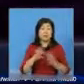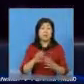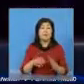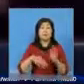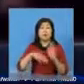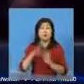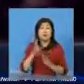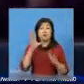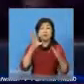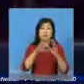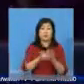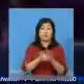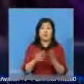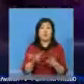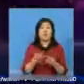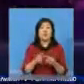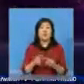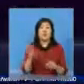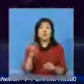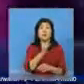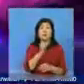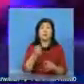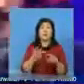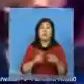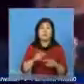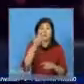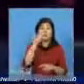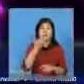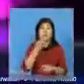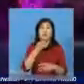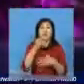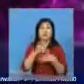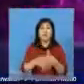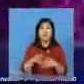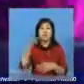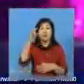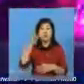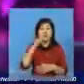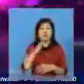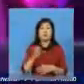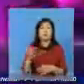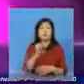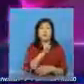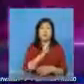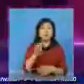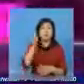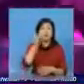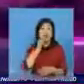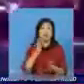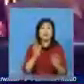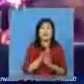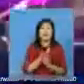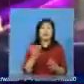моменты концертной программы, с которой певец выступал этим летом в столице Казахстана. На шоу прозвучали как старые хиты, так и